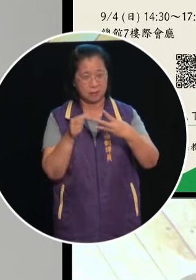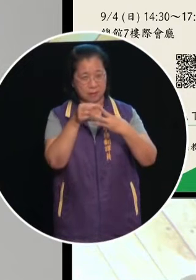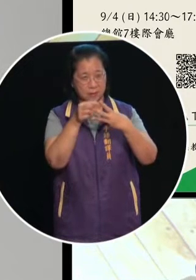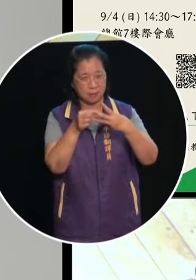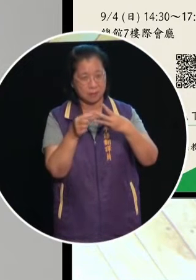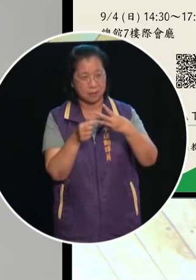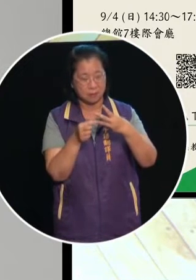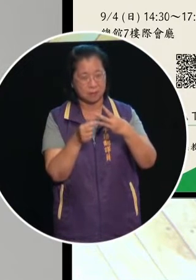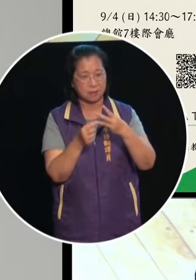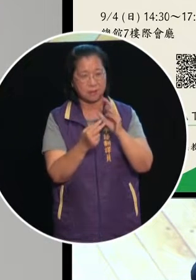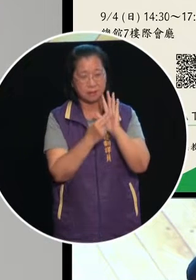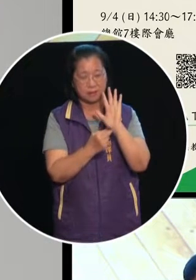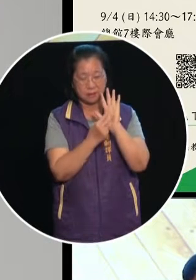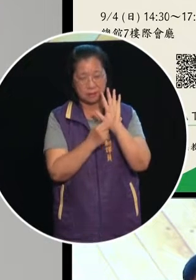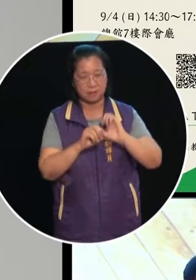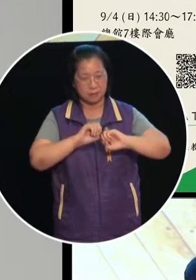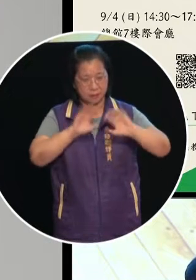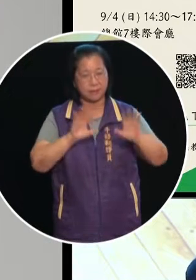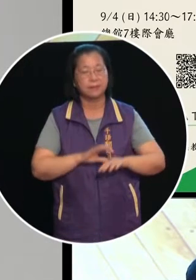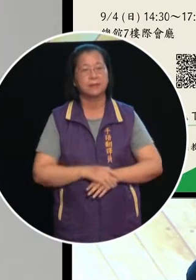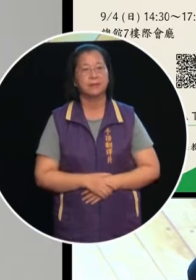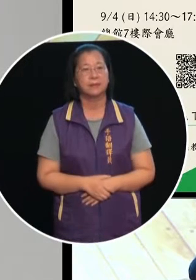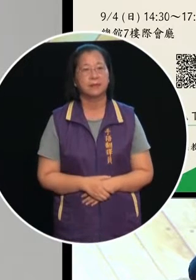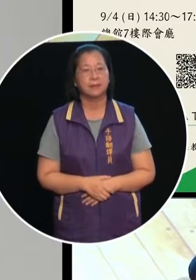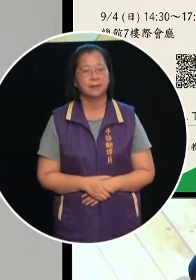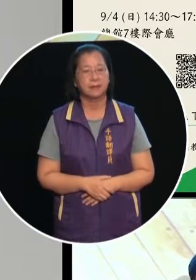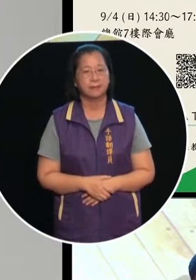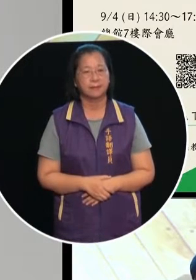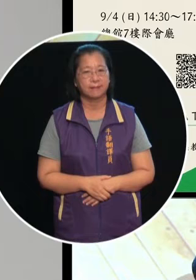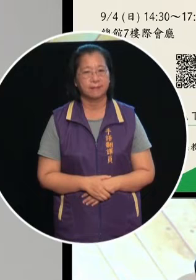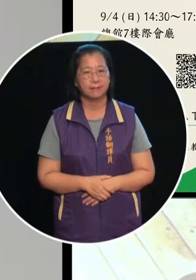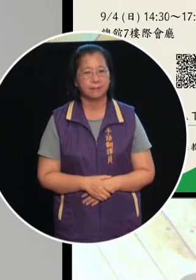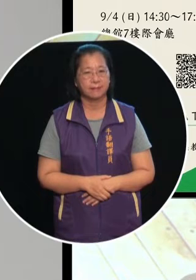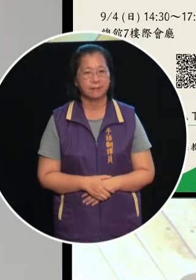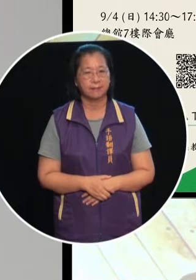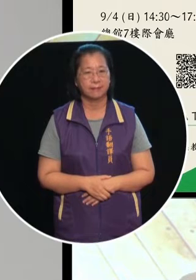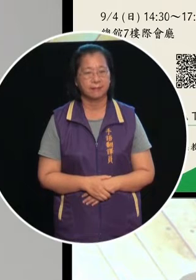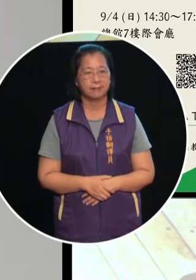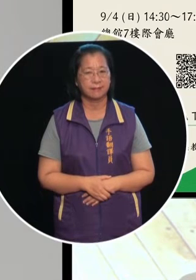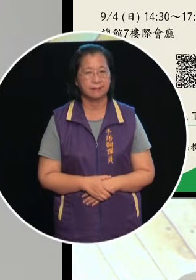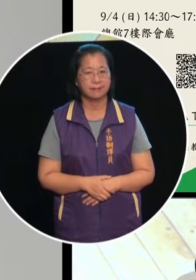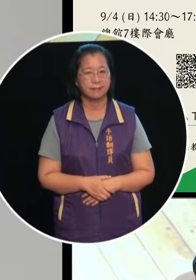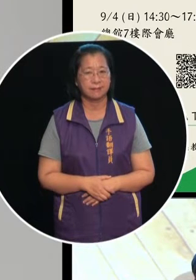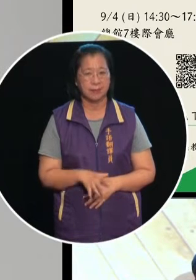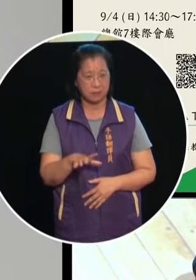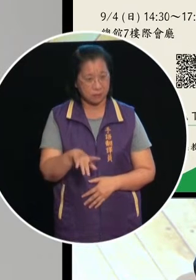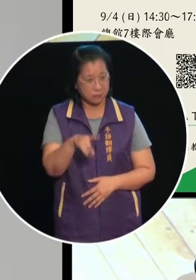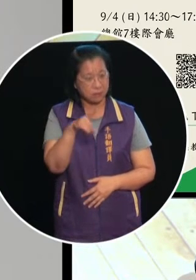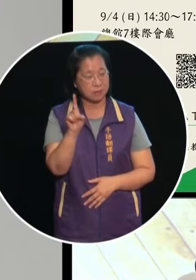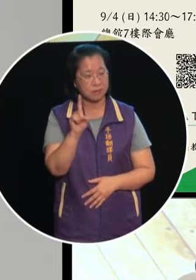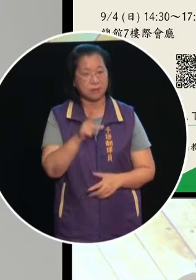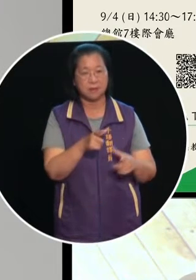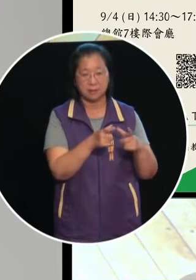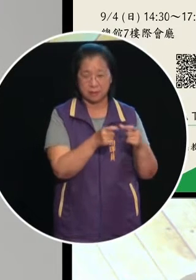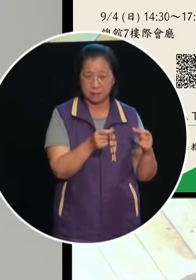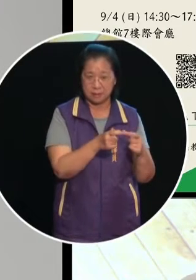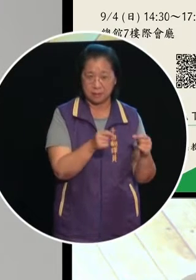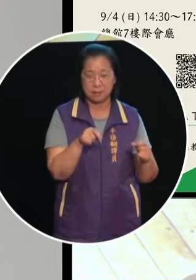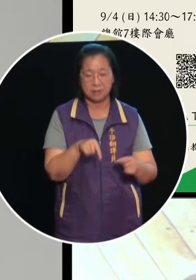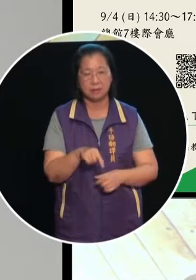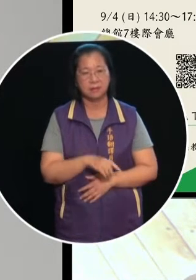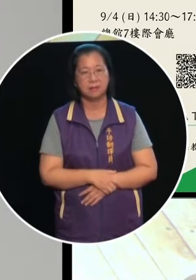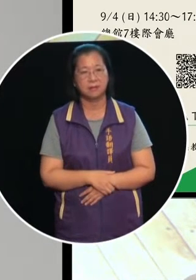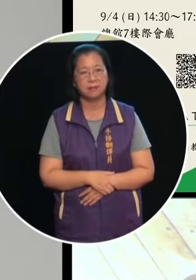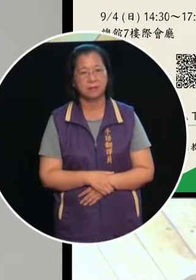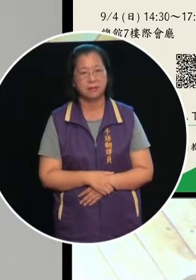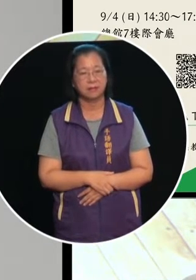一个一个都给各位讲好。那么首先，日本对佩洛西访台